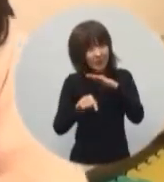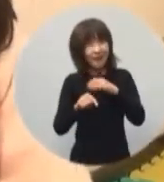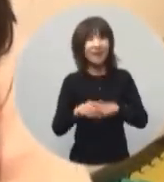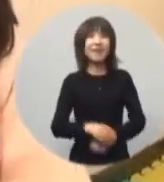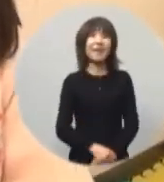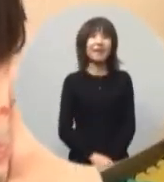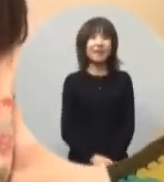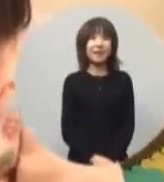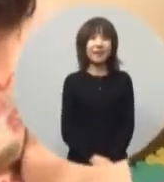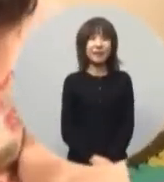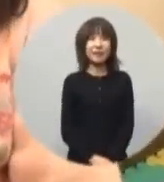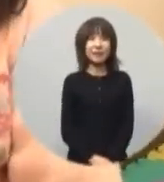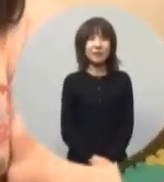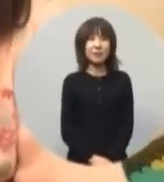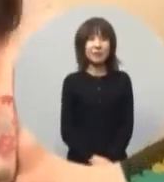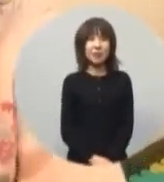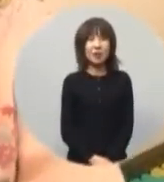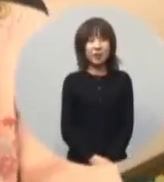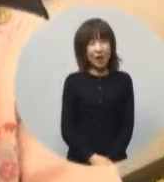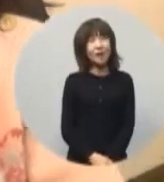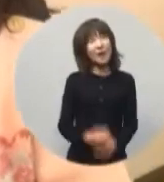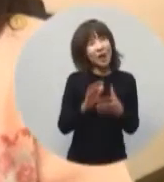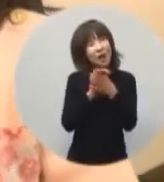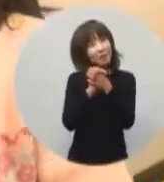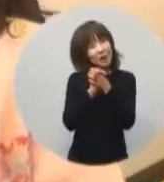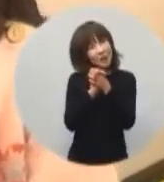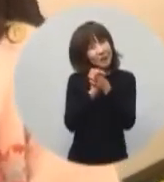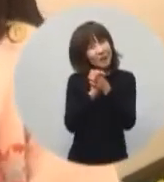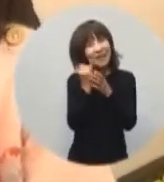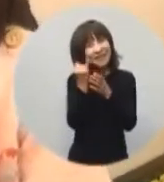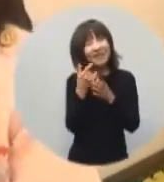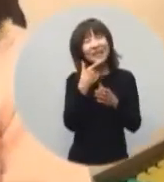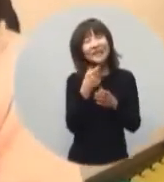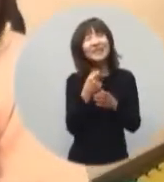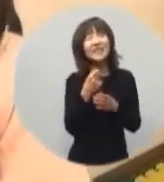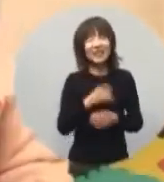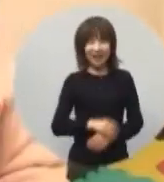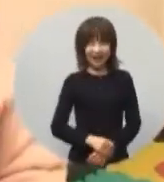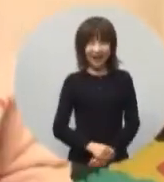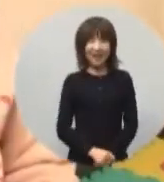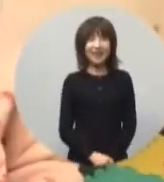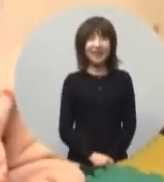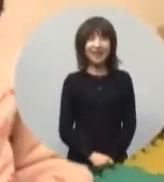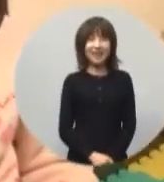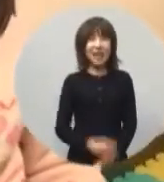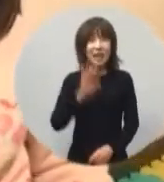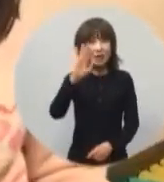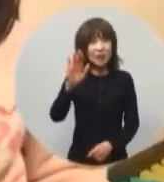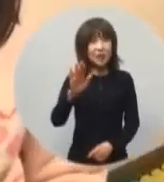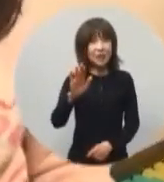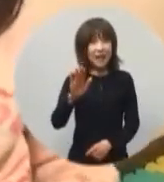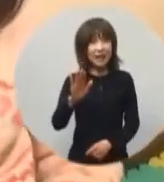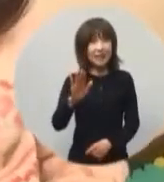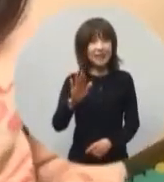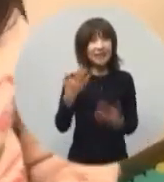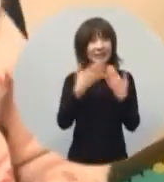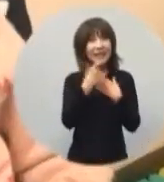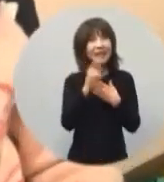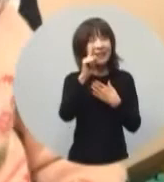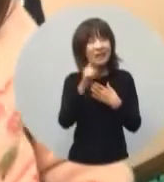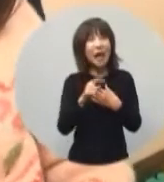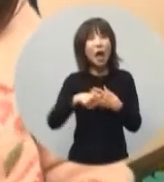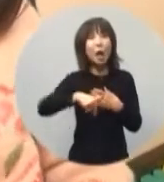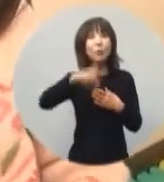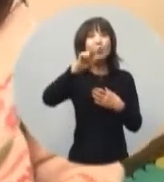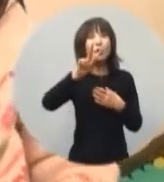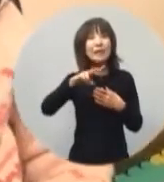なの？ だってなほちゃんもピンク好きだから。 将来何になりたいですか？ プリキ